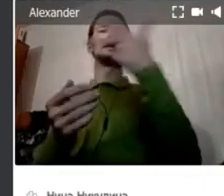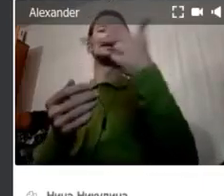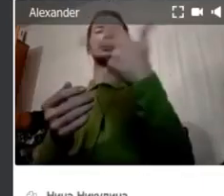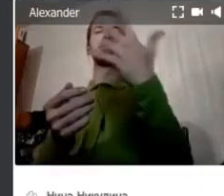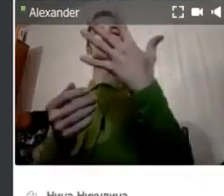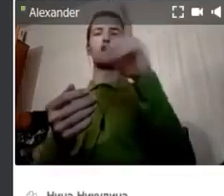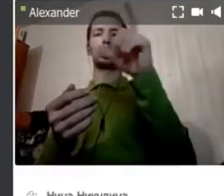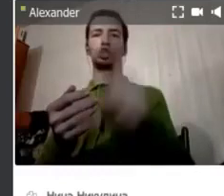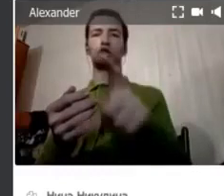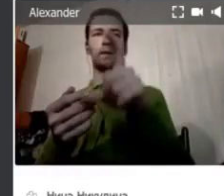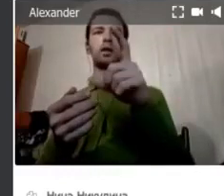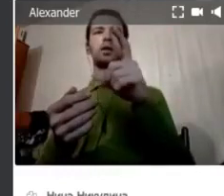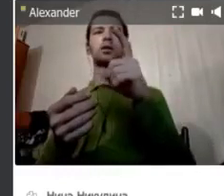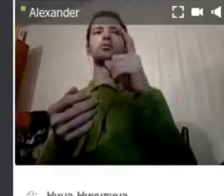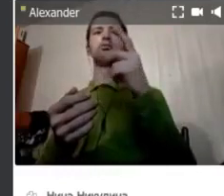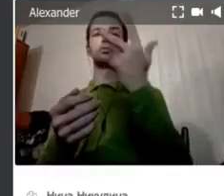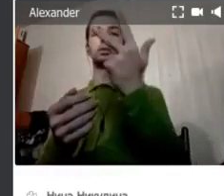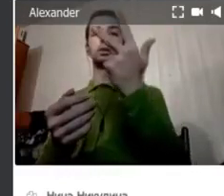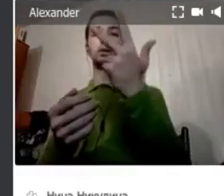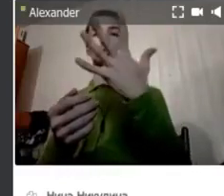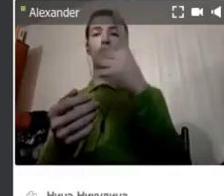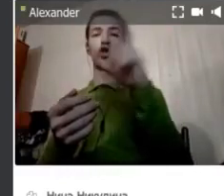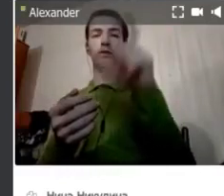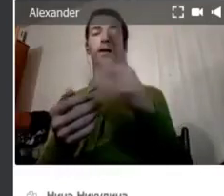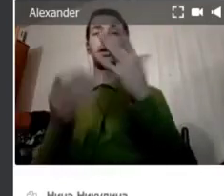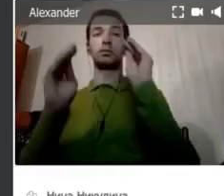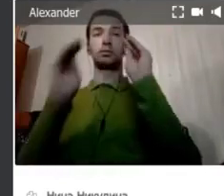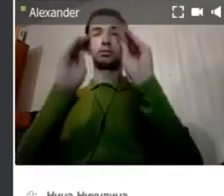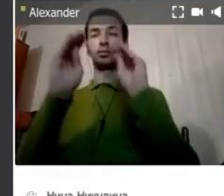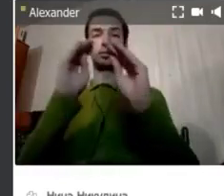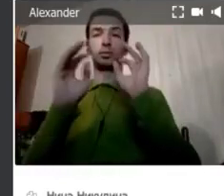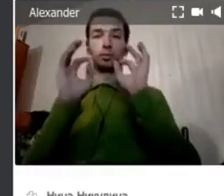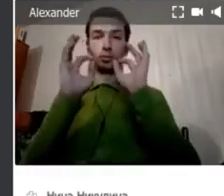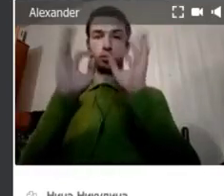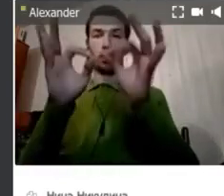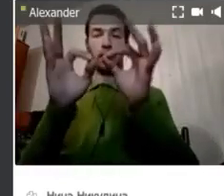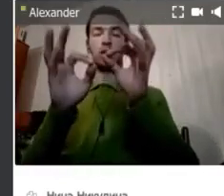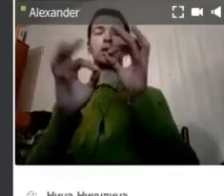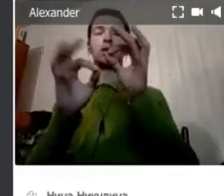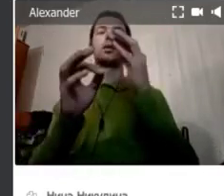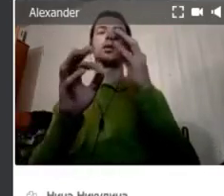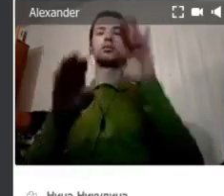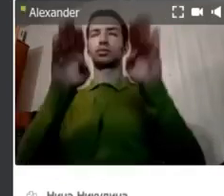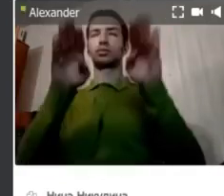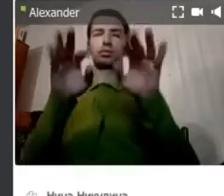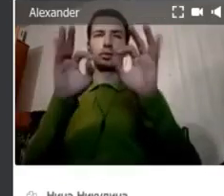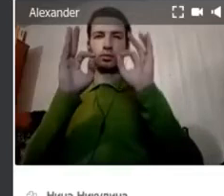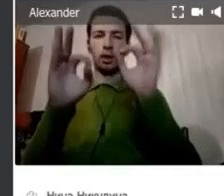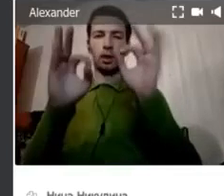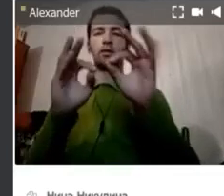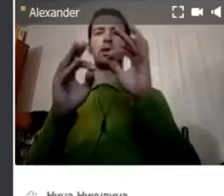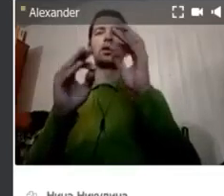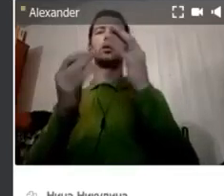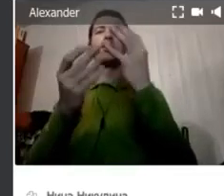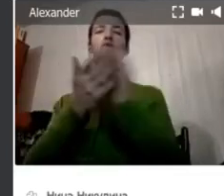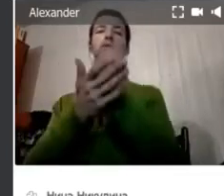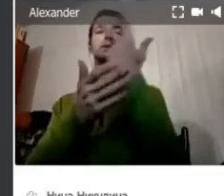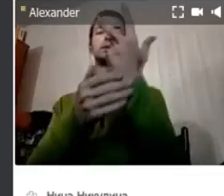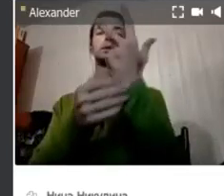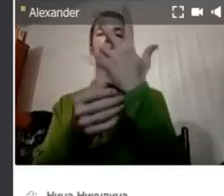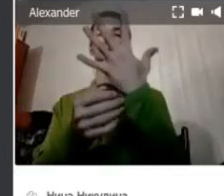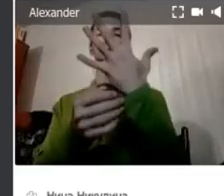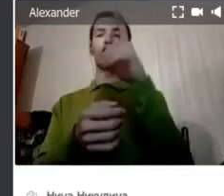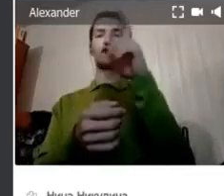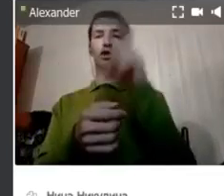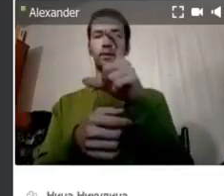Поэтому никаких проблем здесь вообще нет. Итак, вот сразу давайте я отвечу на вопрос. Проблема с